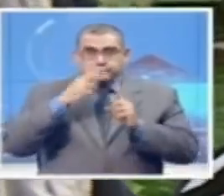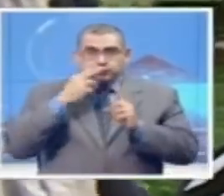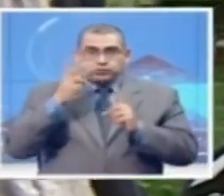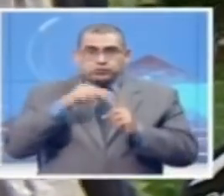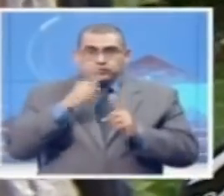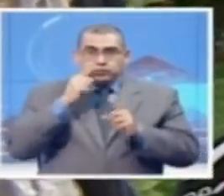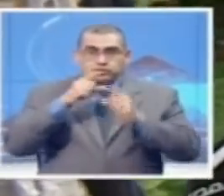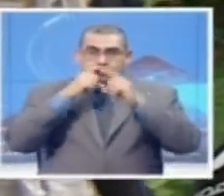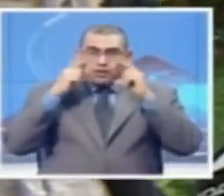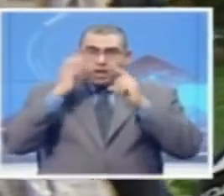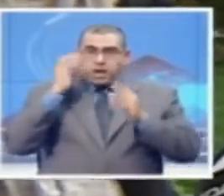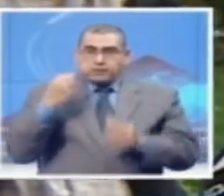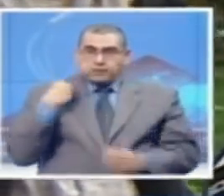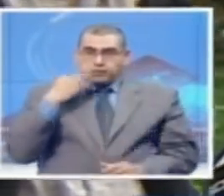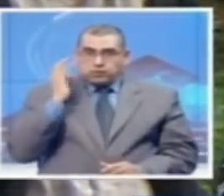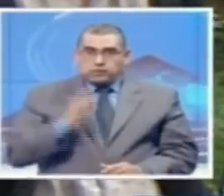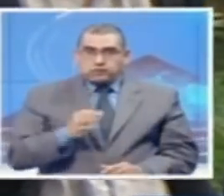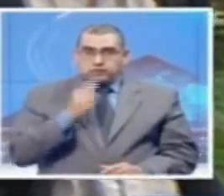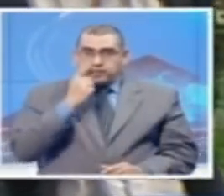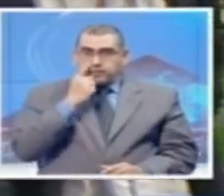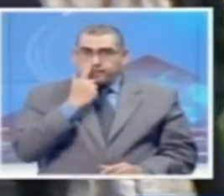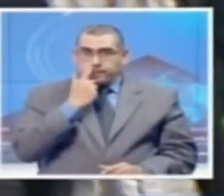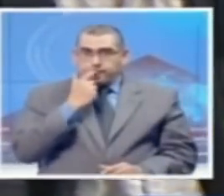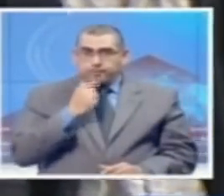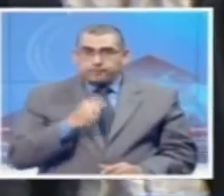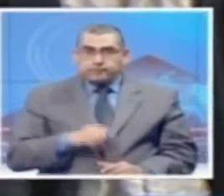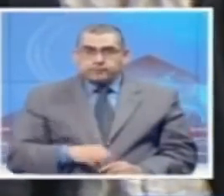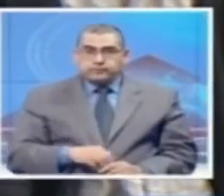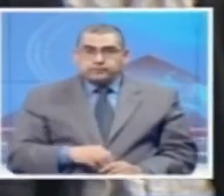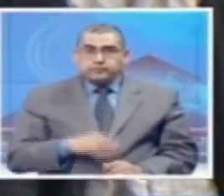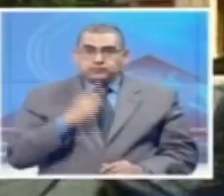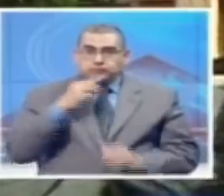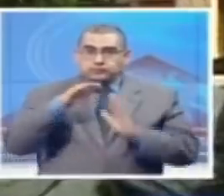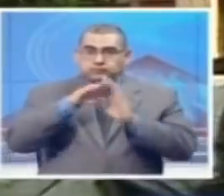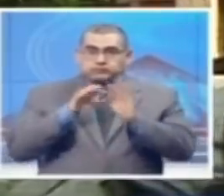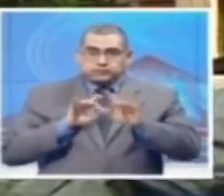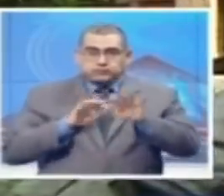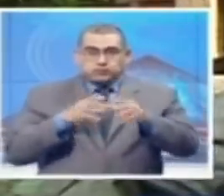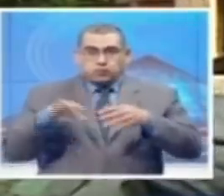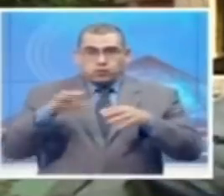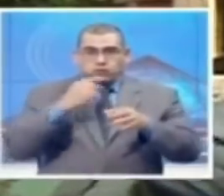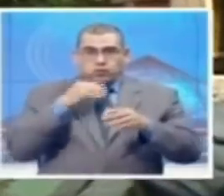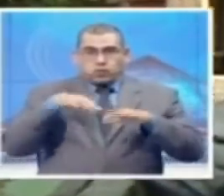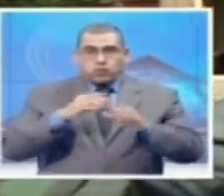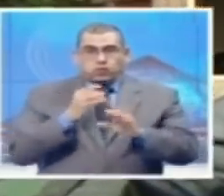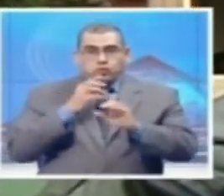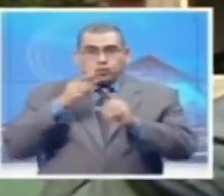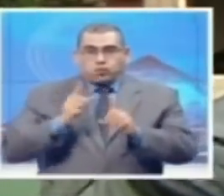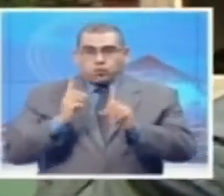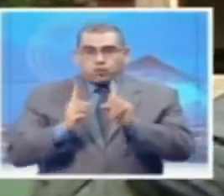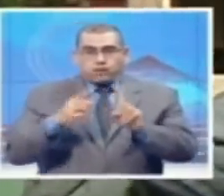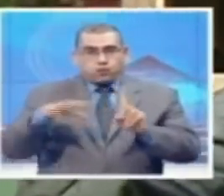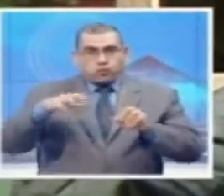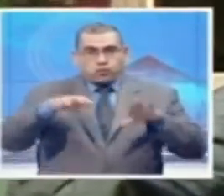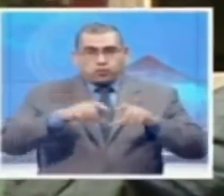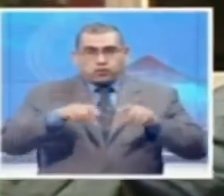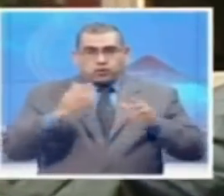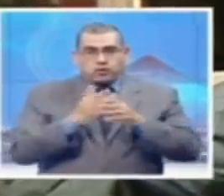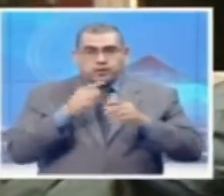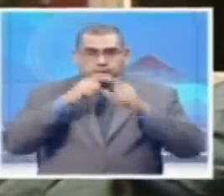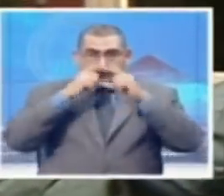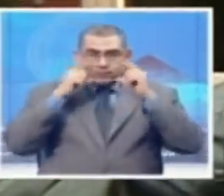التزموا بالكمامات وبس، وطلعنا الفصول وبانتظام. لازم كل واحد يقعد في ديسك لوحده عشان الإجراءات